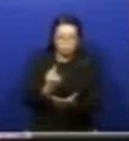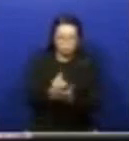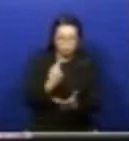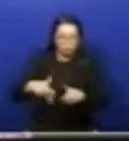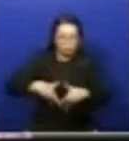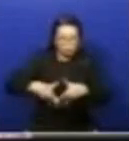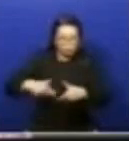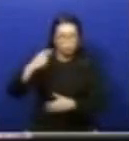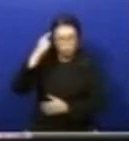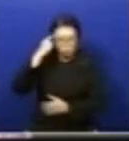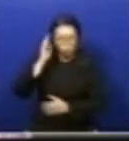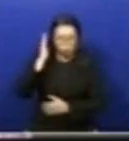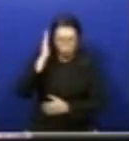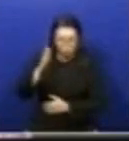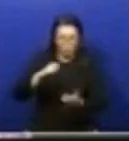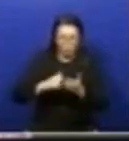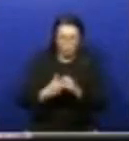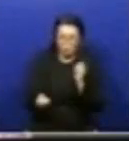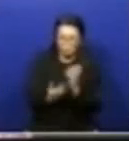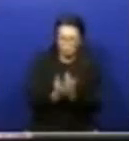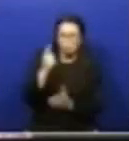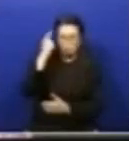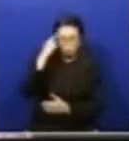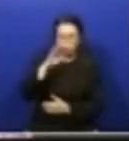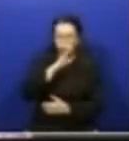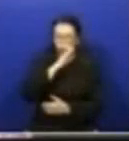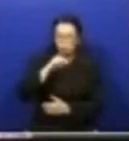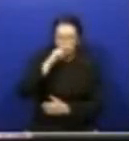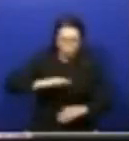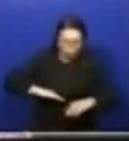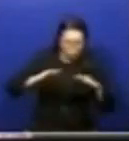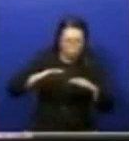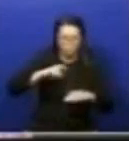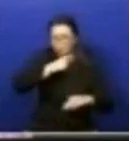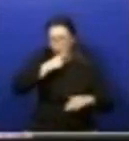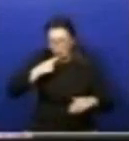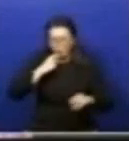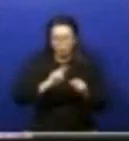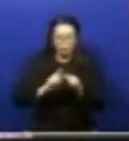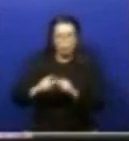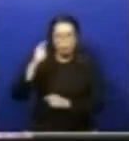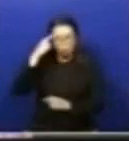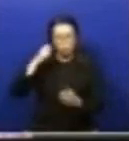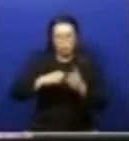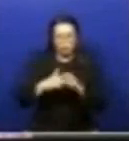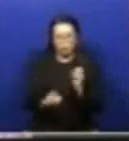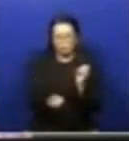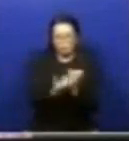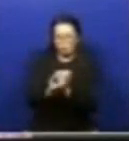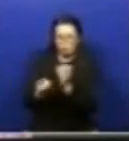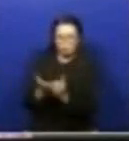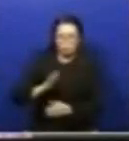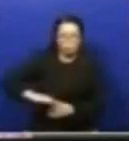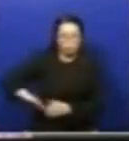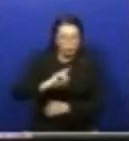าเวลามันมีภัยวิกฤตเรารู้ปัญหาเวลามันมีอุทกภัยเรารู้ปัญหาทุกอย่างแหละครับเพราะว่าเรานั้นม